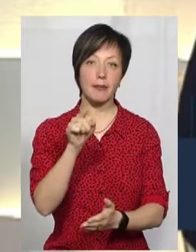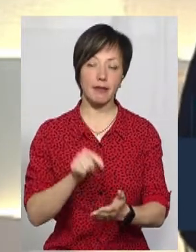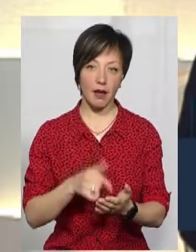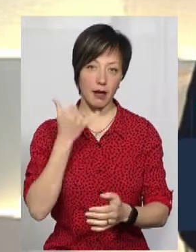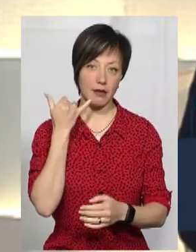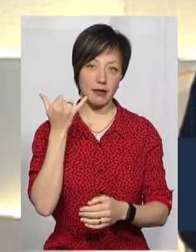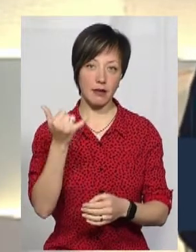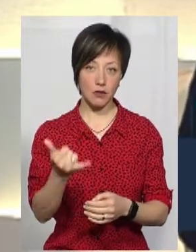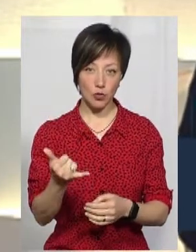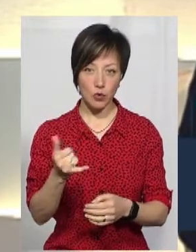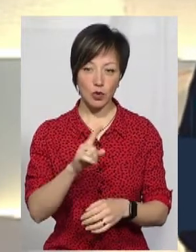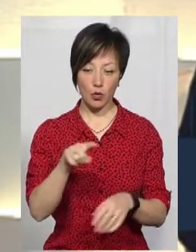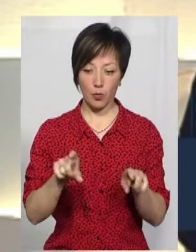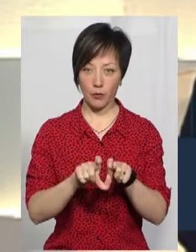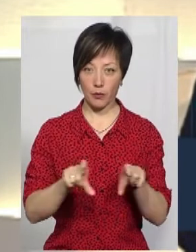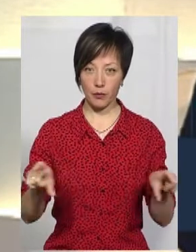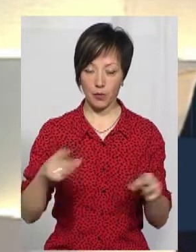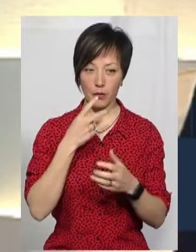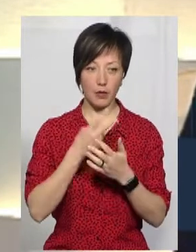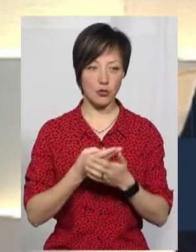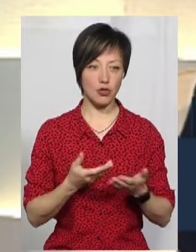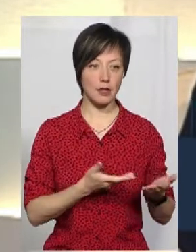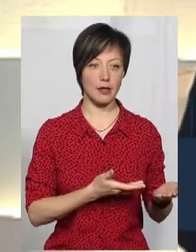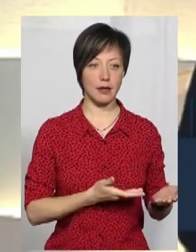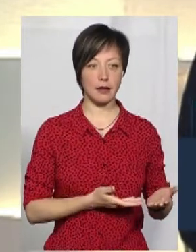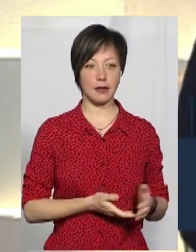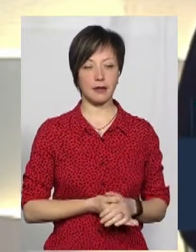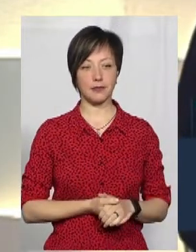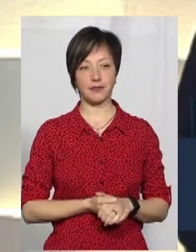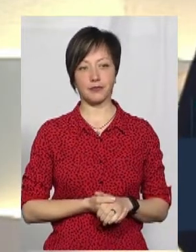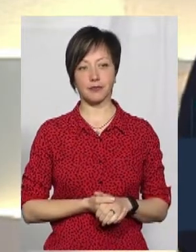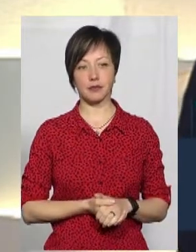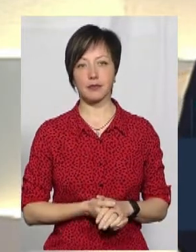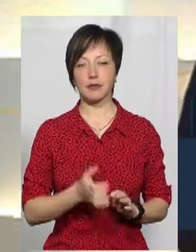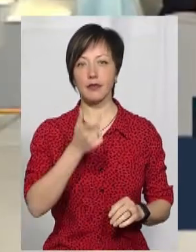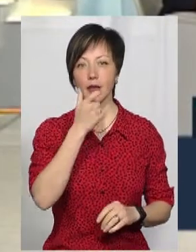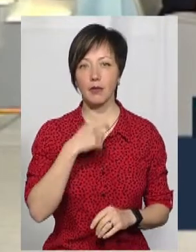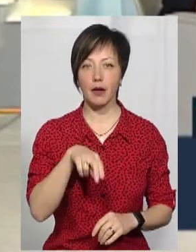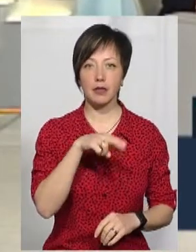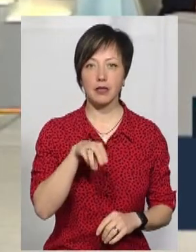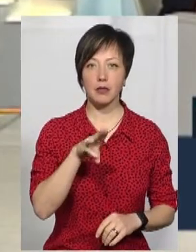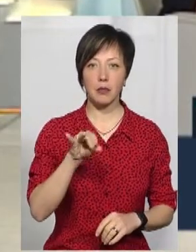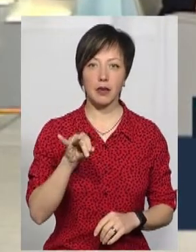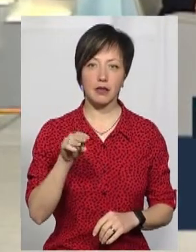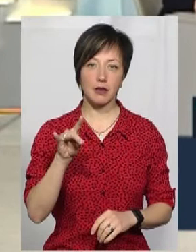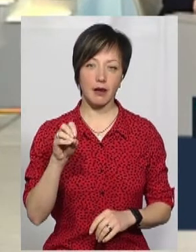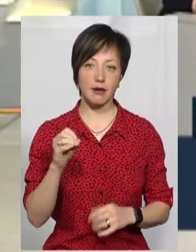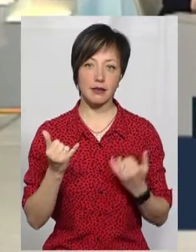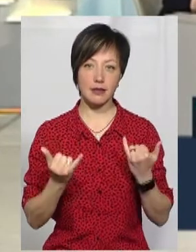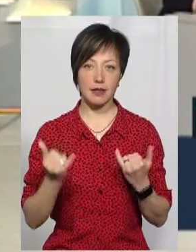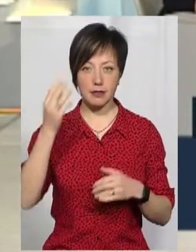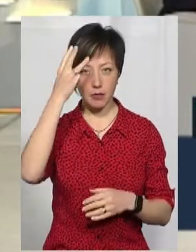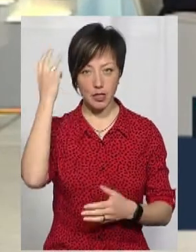за номером телефона, який ви бачите на екрані. Пане Дмитре, зараз на Хмельниччині